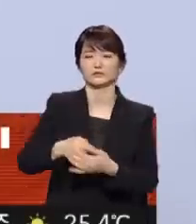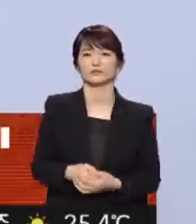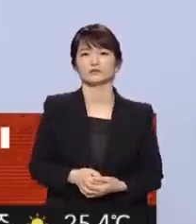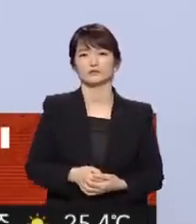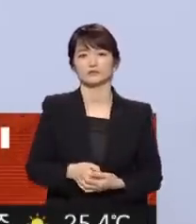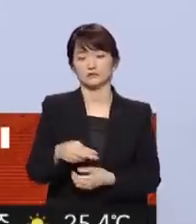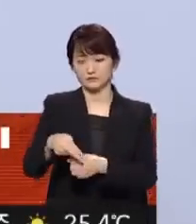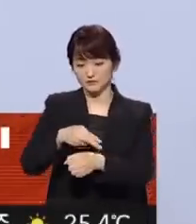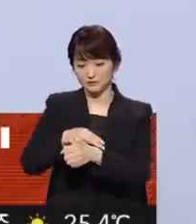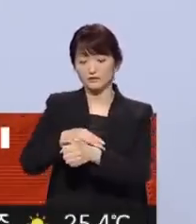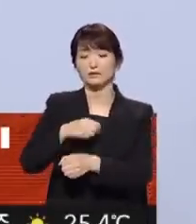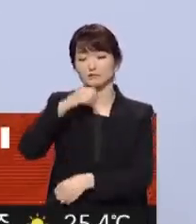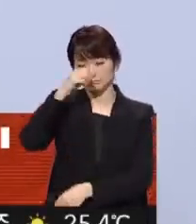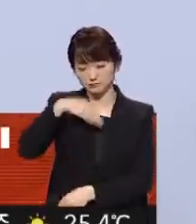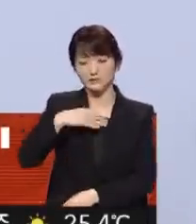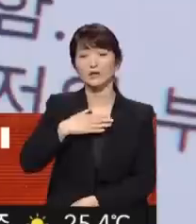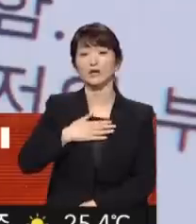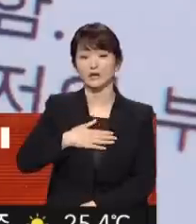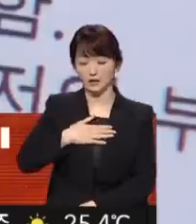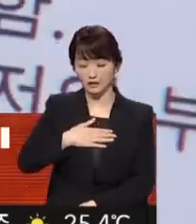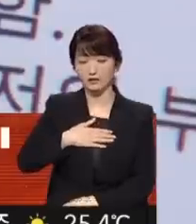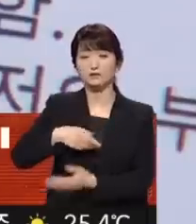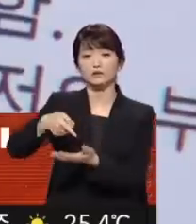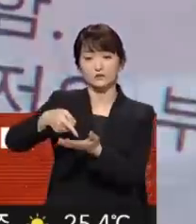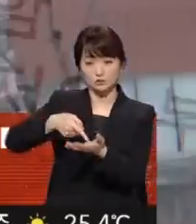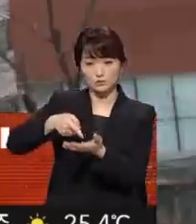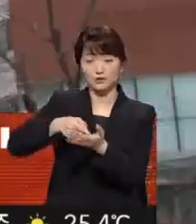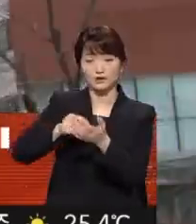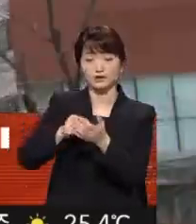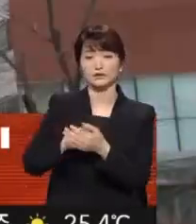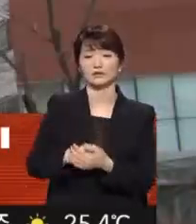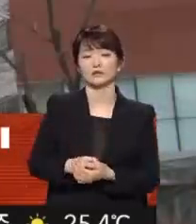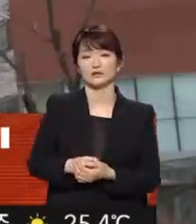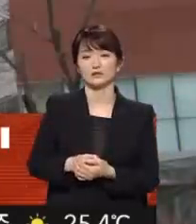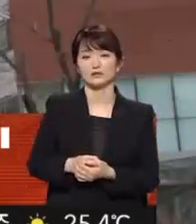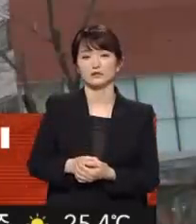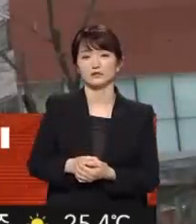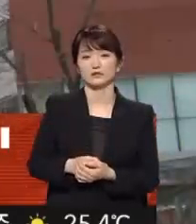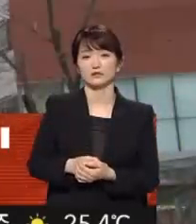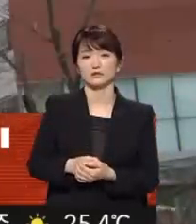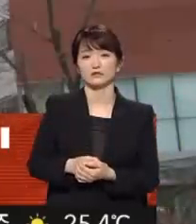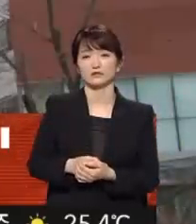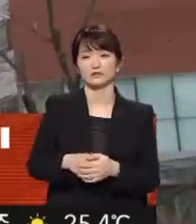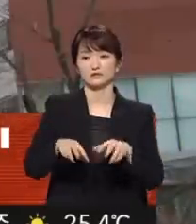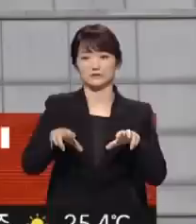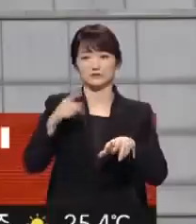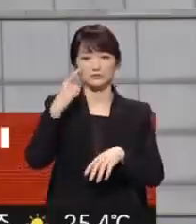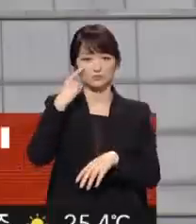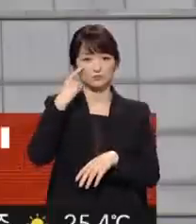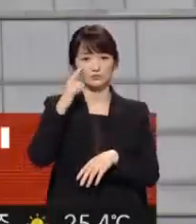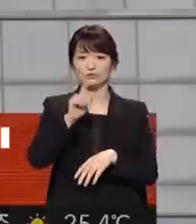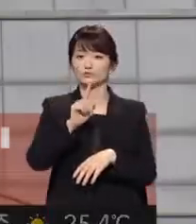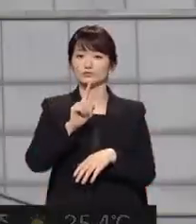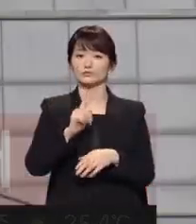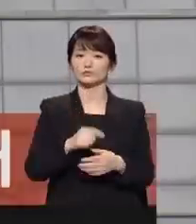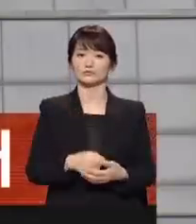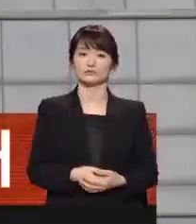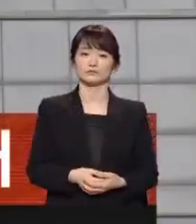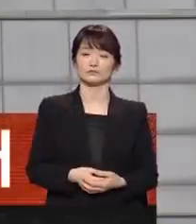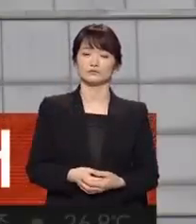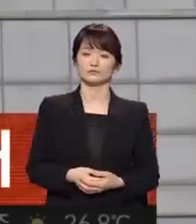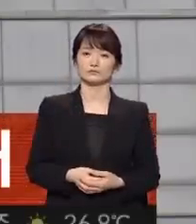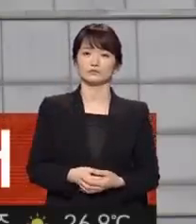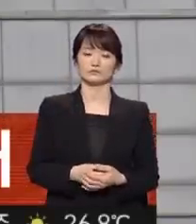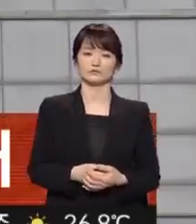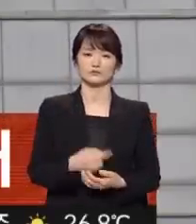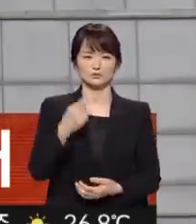알아서 하겠지라고 생각을 하죠. 대부분의 환자들은. 자, 그러면 팀장님, 지금 눈 상태가 괜찮으시대요? 어떠시답니까?